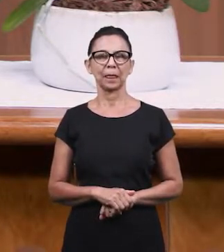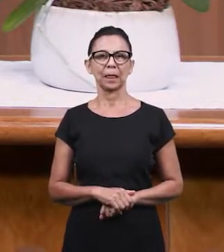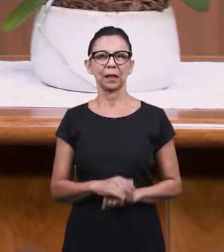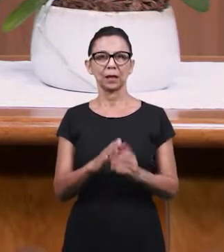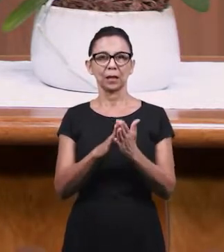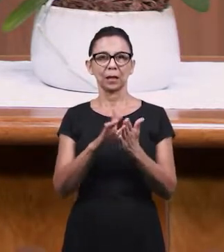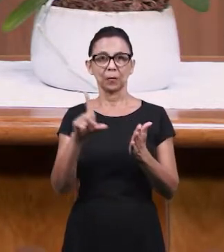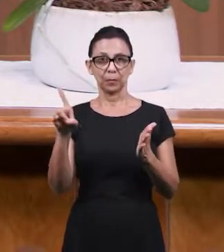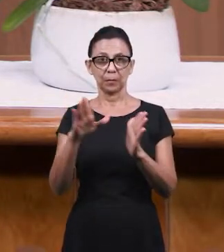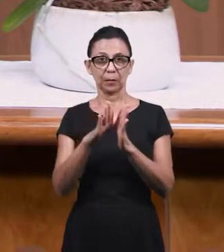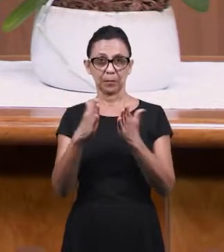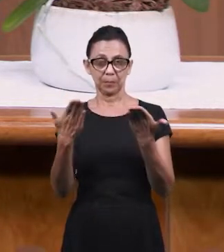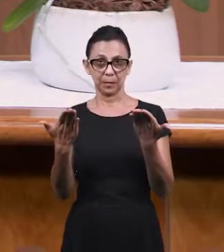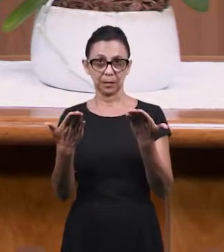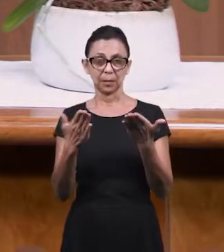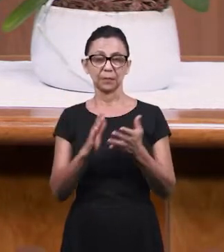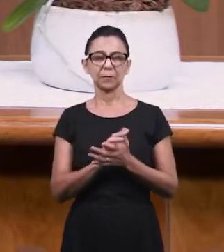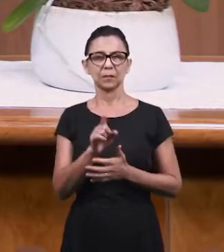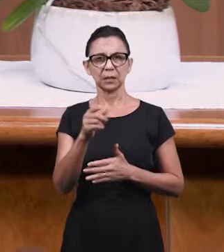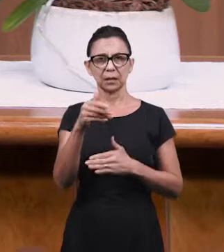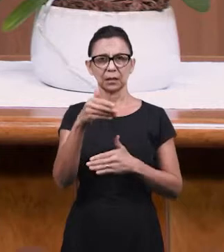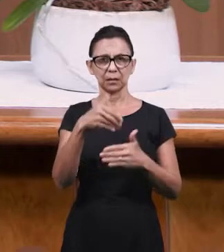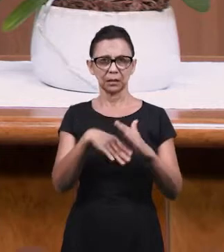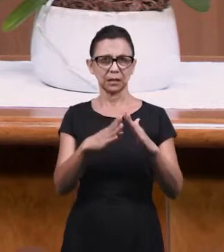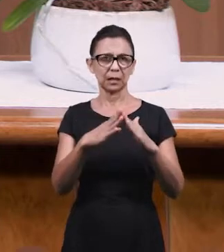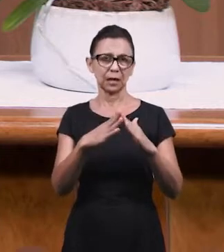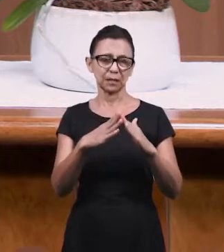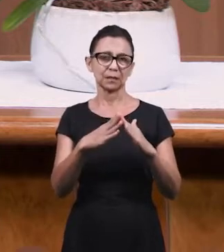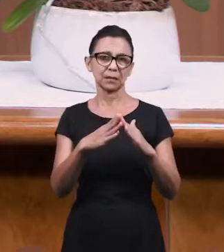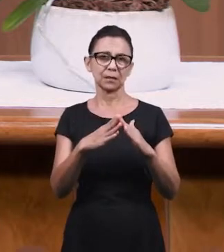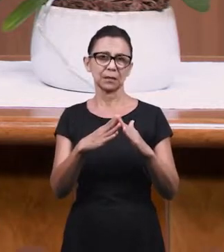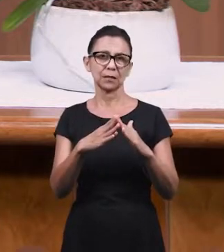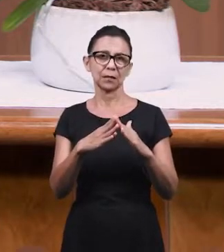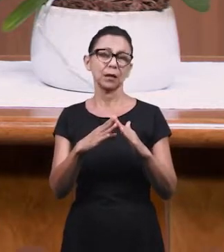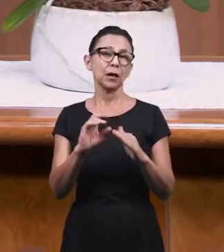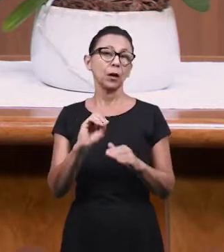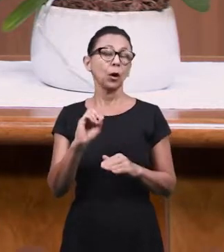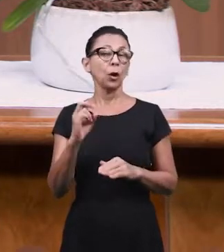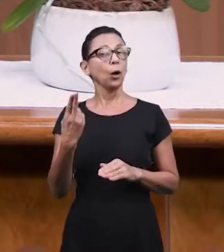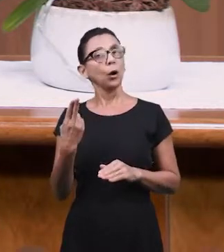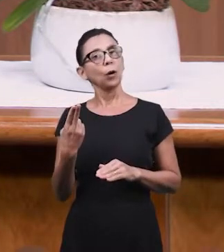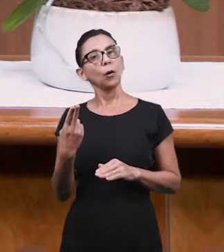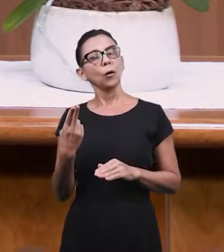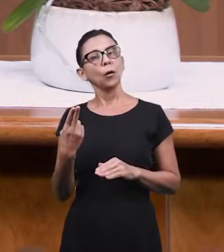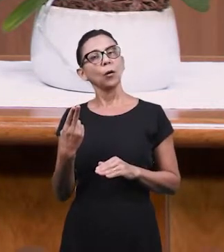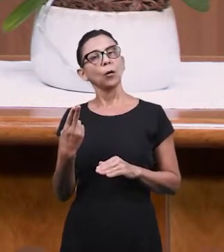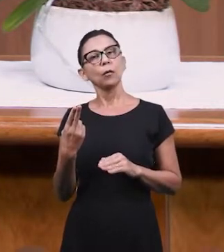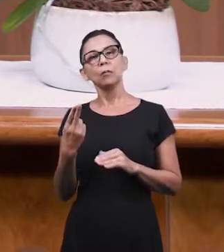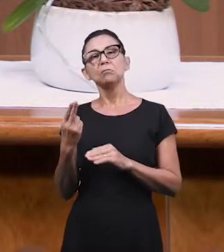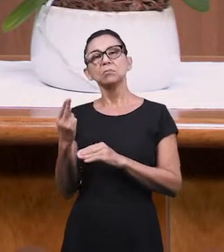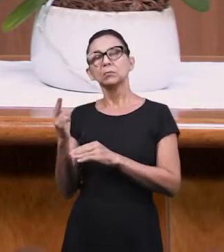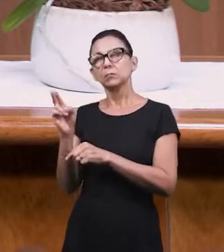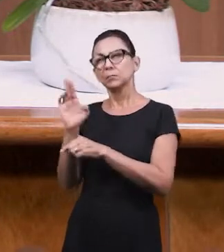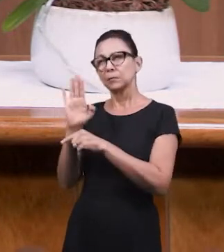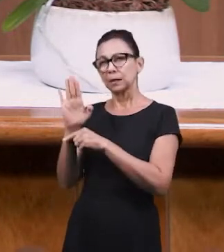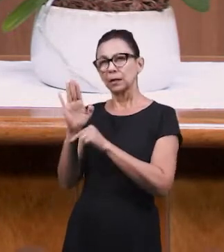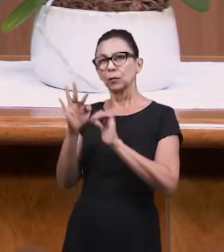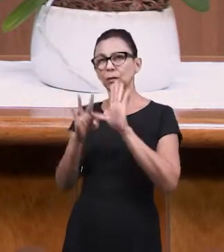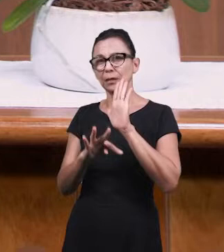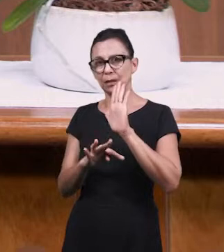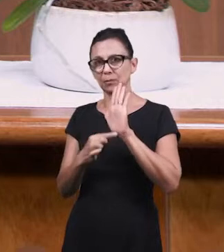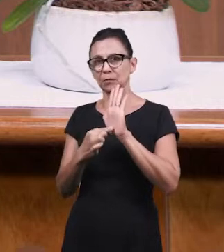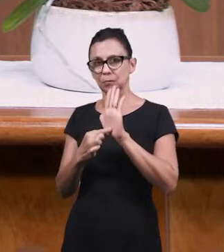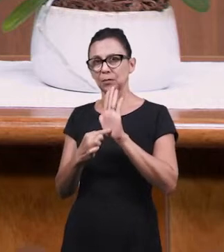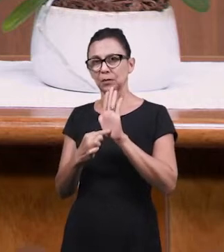ouvrir nos Bibles au suivre le texte qui est